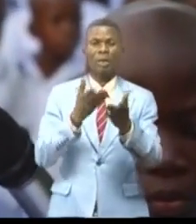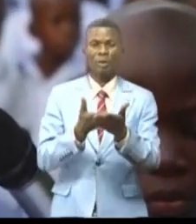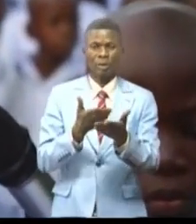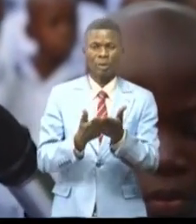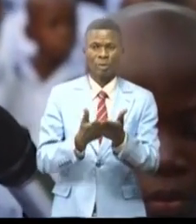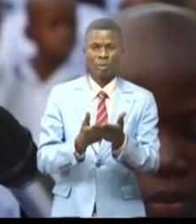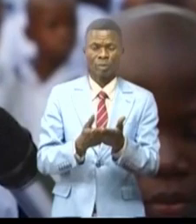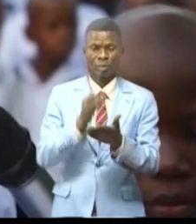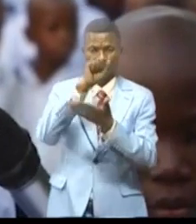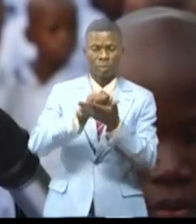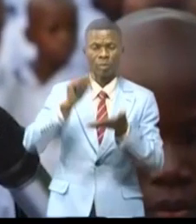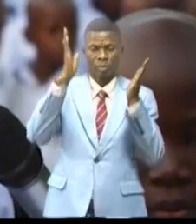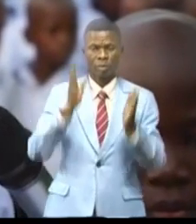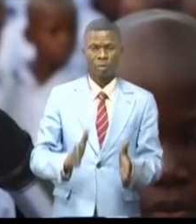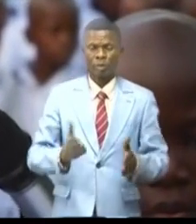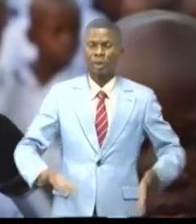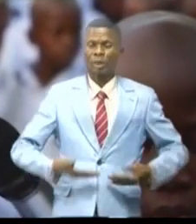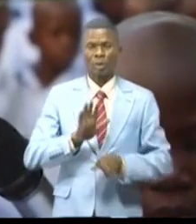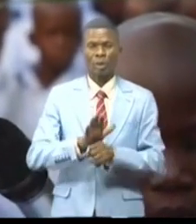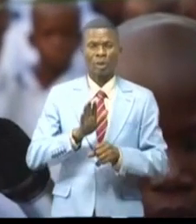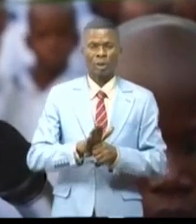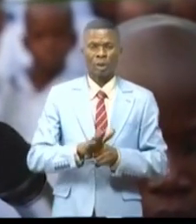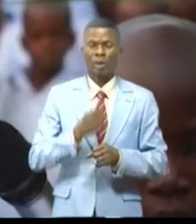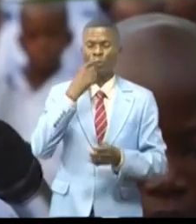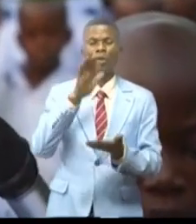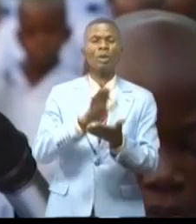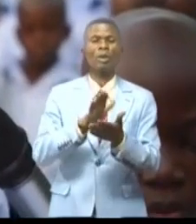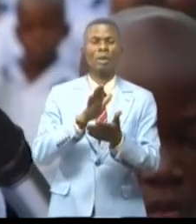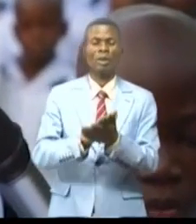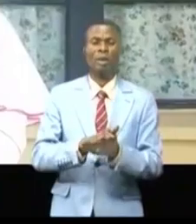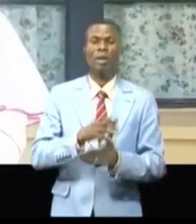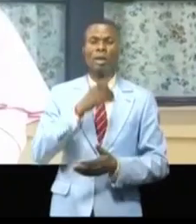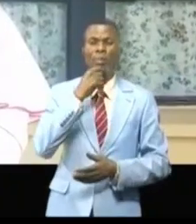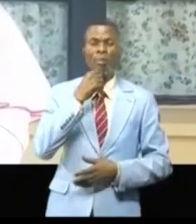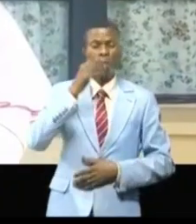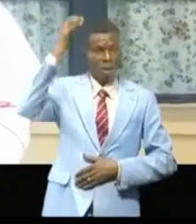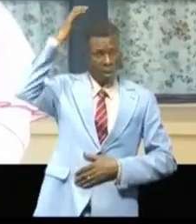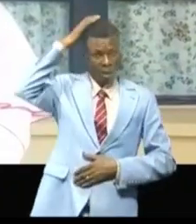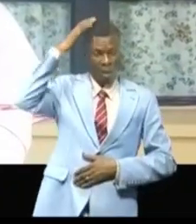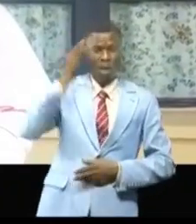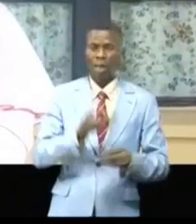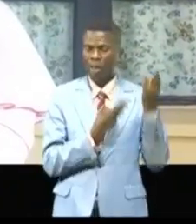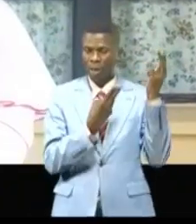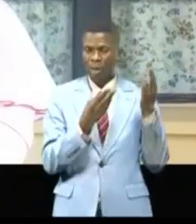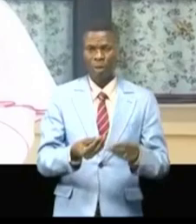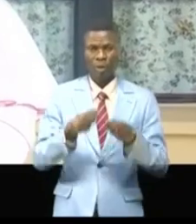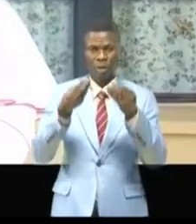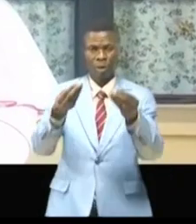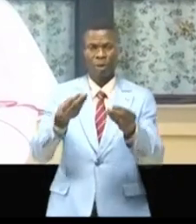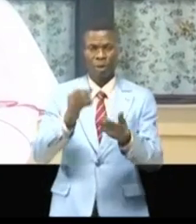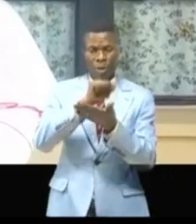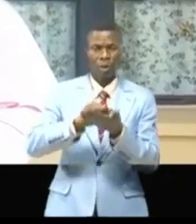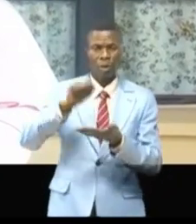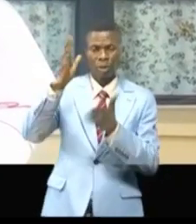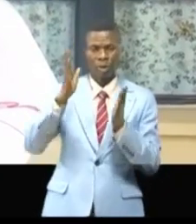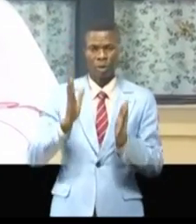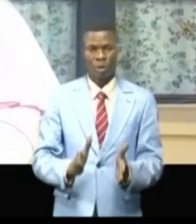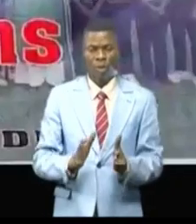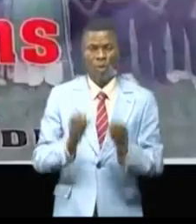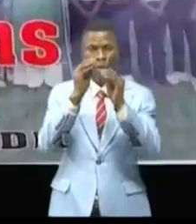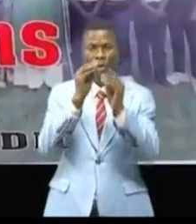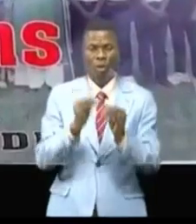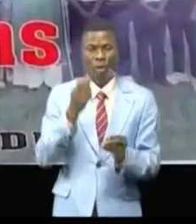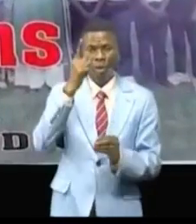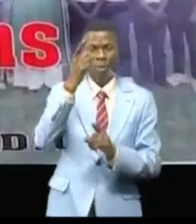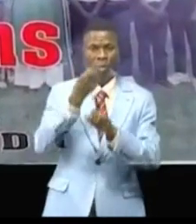les séminaristes ont salué et remercié le père évêque pour la valeur qu'il accorde au séminaire, qui totalise ce 1er